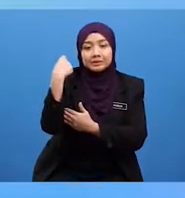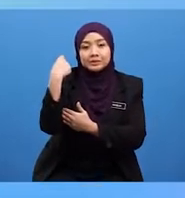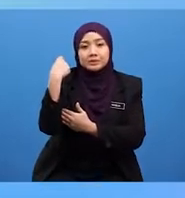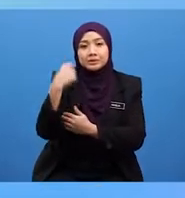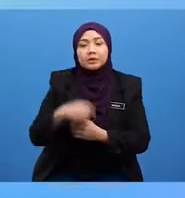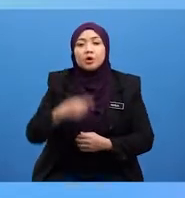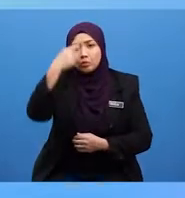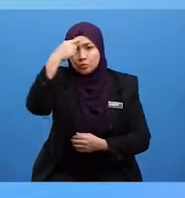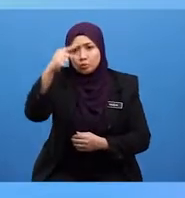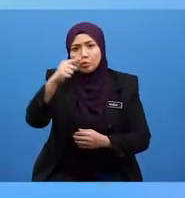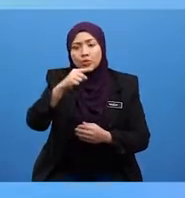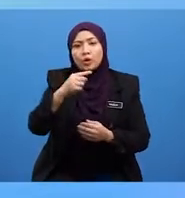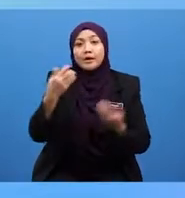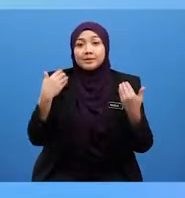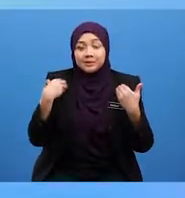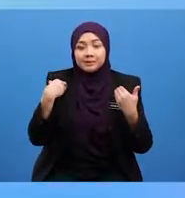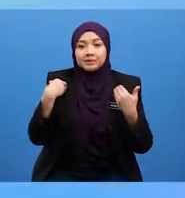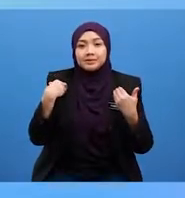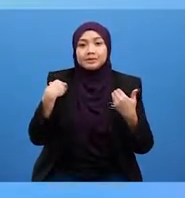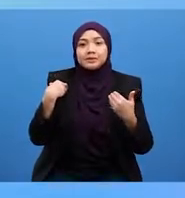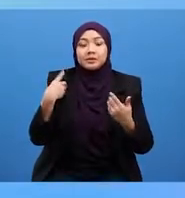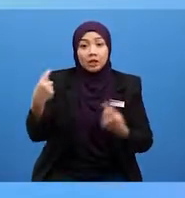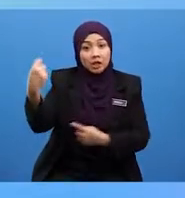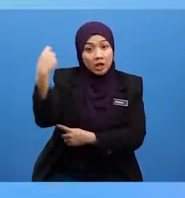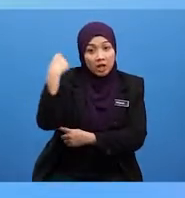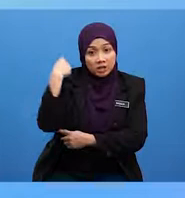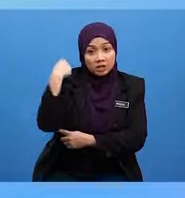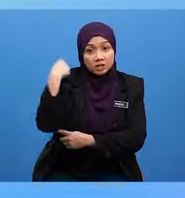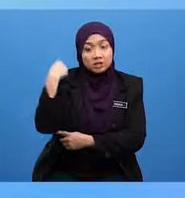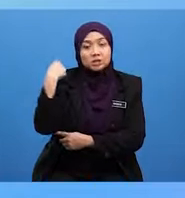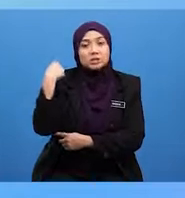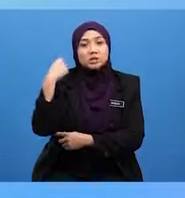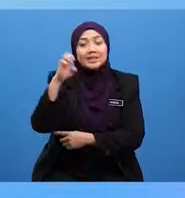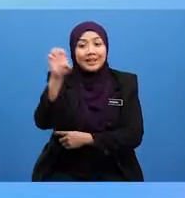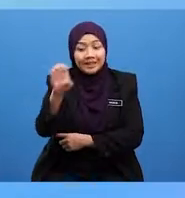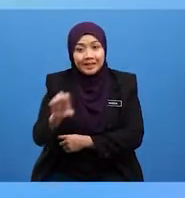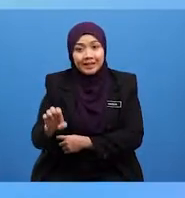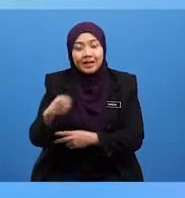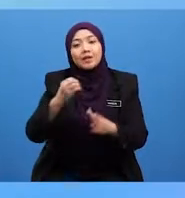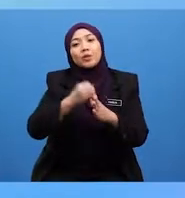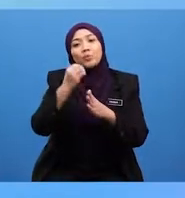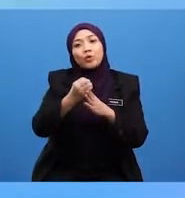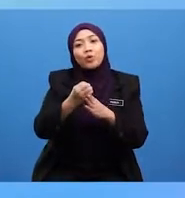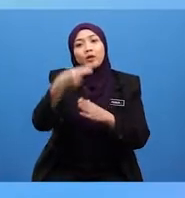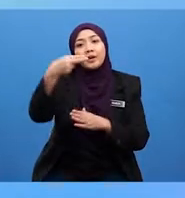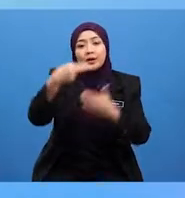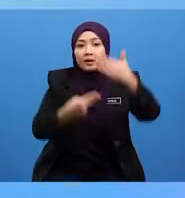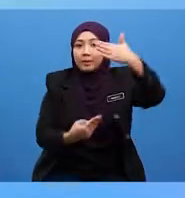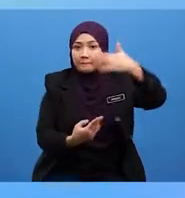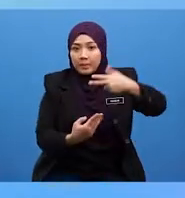tenaga elektrik atau haba. Panel suria yang dihasilkan